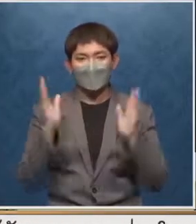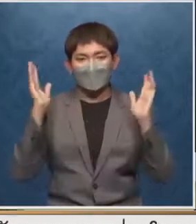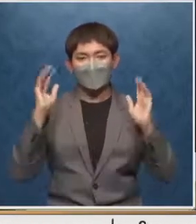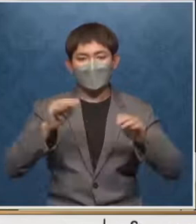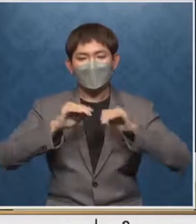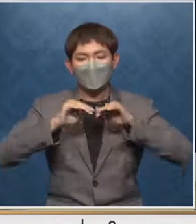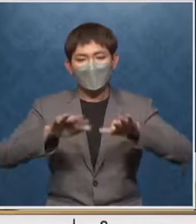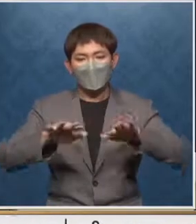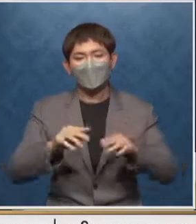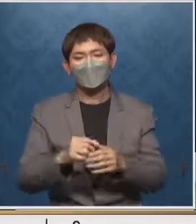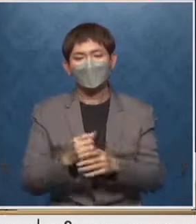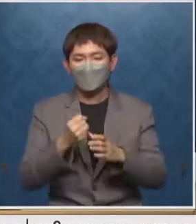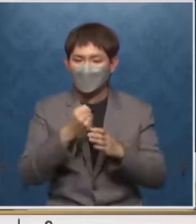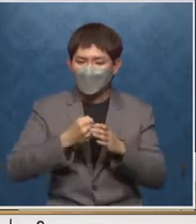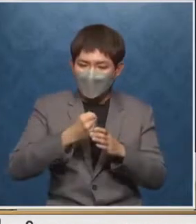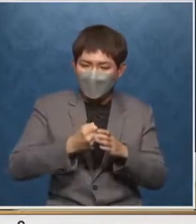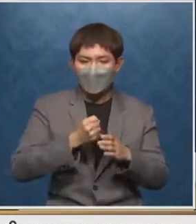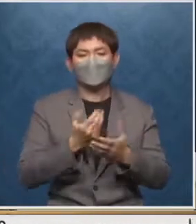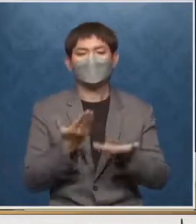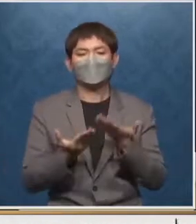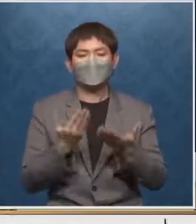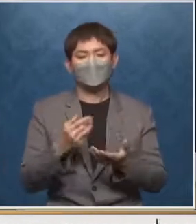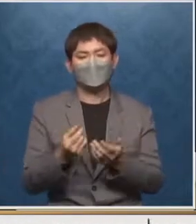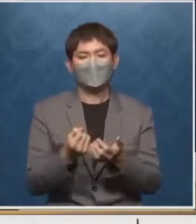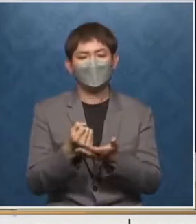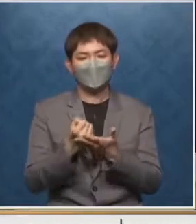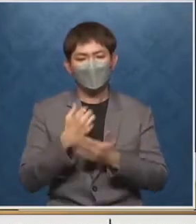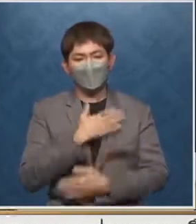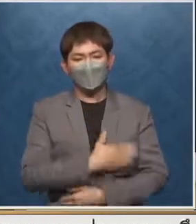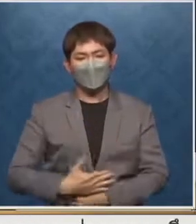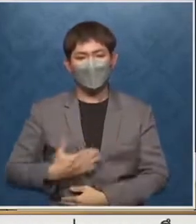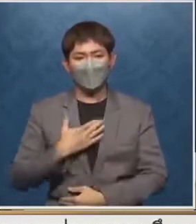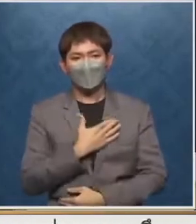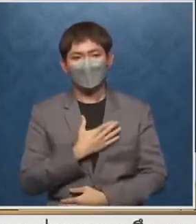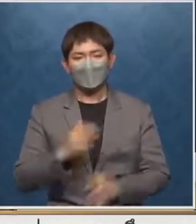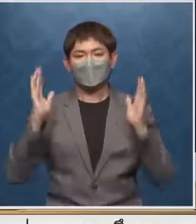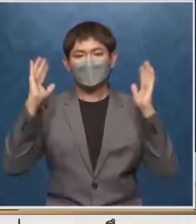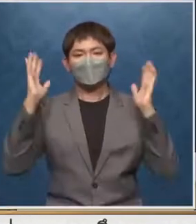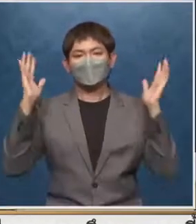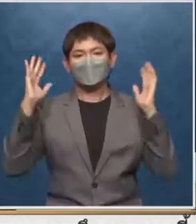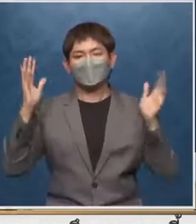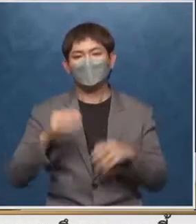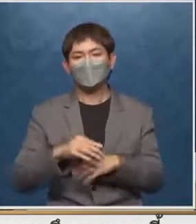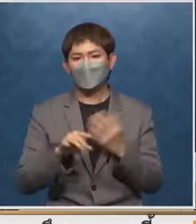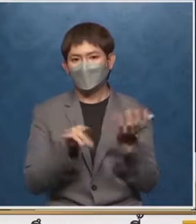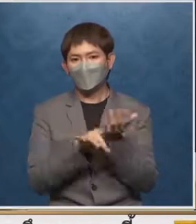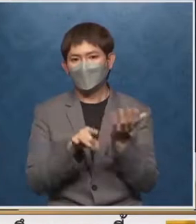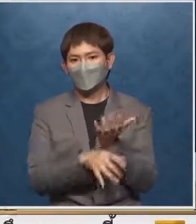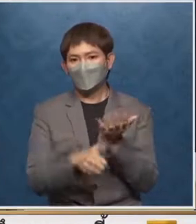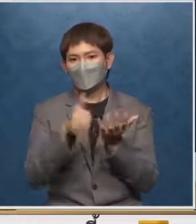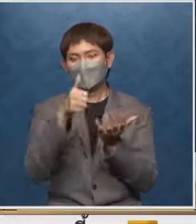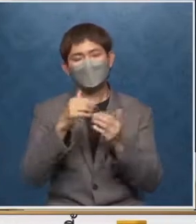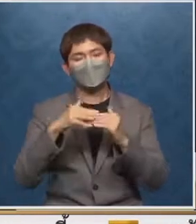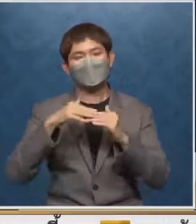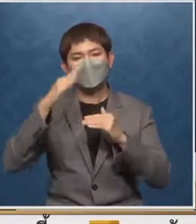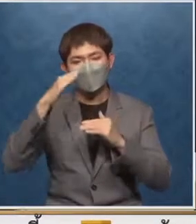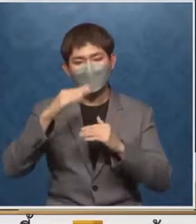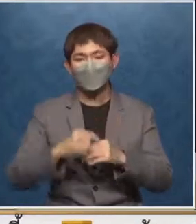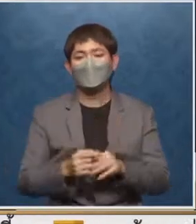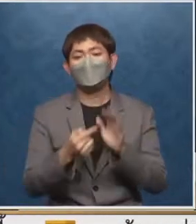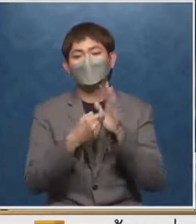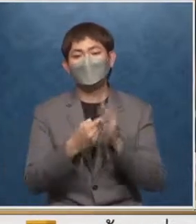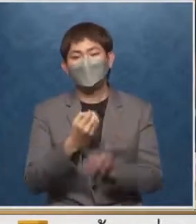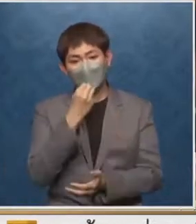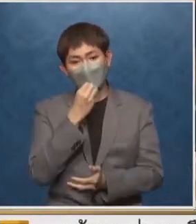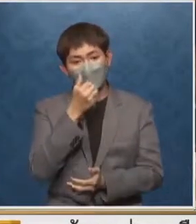ผลิตภัณฑ์สมุนไพรหรือผลิตภัณฑ์สุขภาพที่เป็นโฆษณาเกินจริงประชาสัมพันธ์ว่าอาหารมีสรร